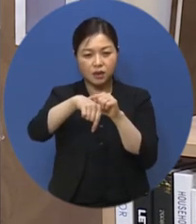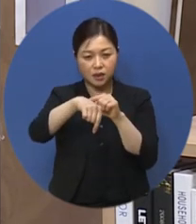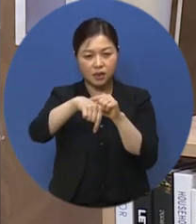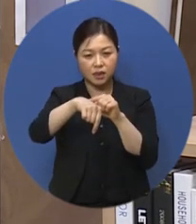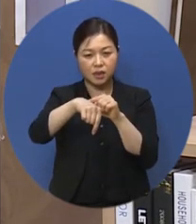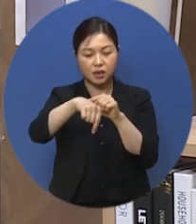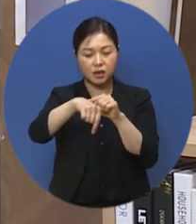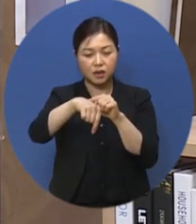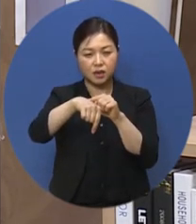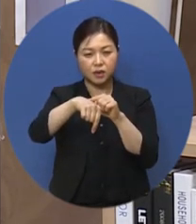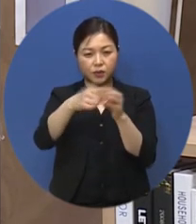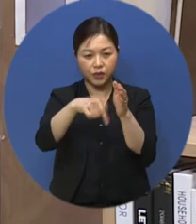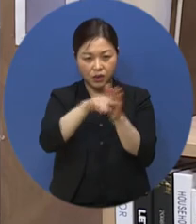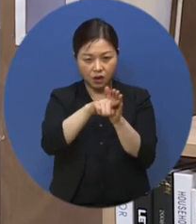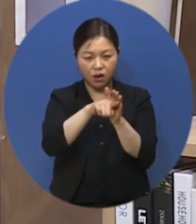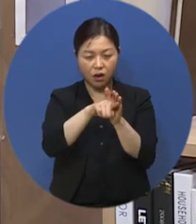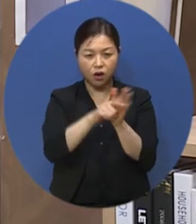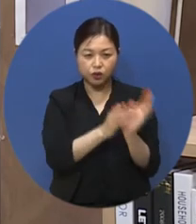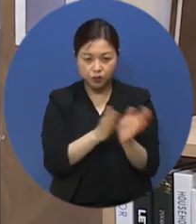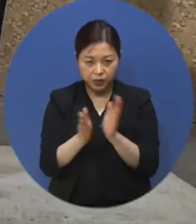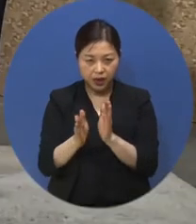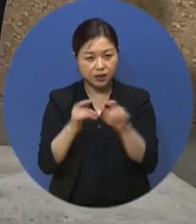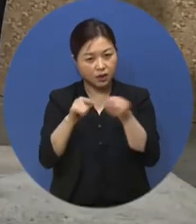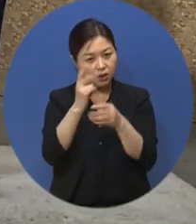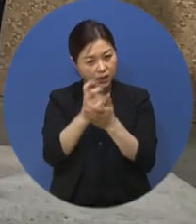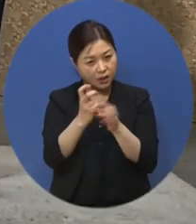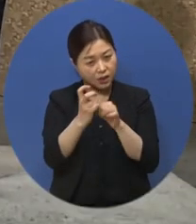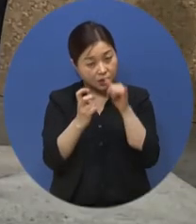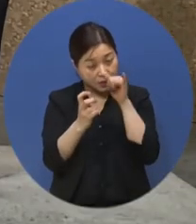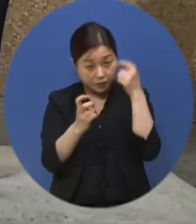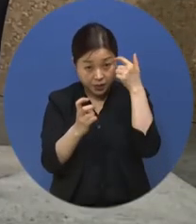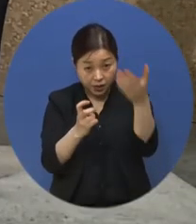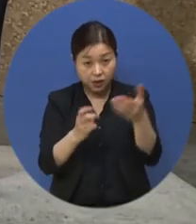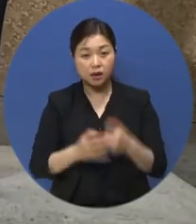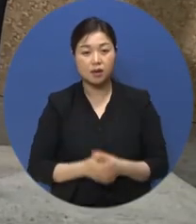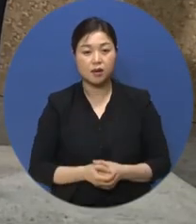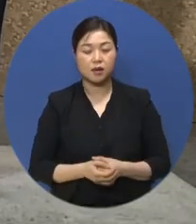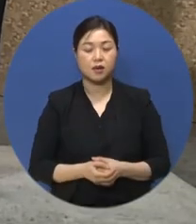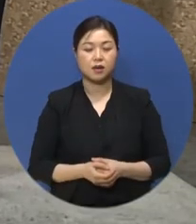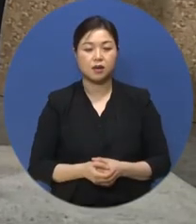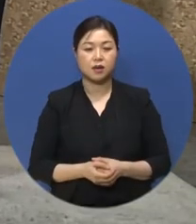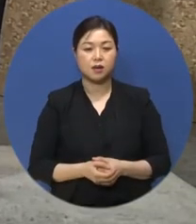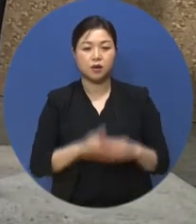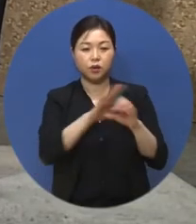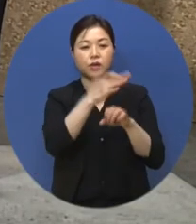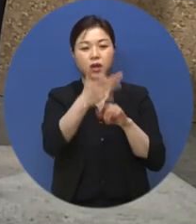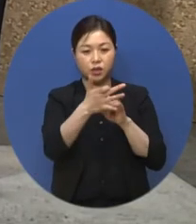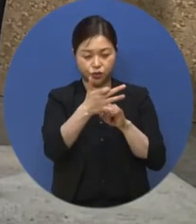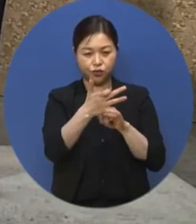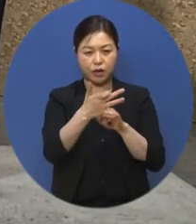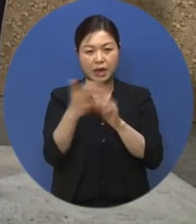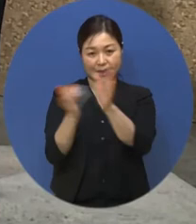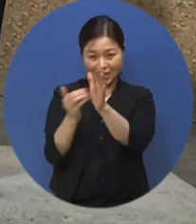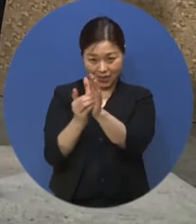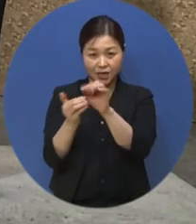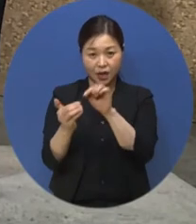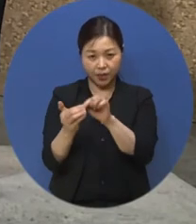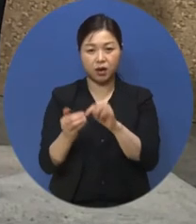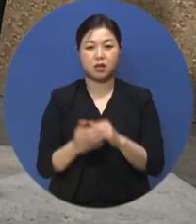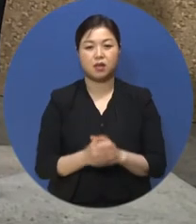방안이라든지 정책을 생각하신 게 있으신가요? 그게 지금 코로나19 해결이 되면 네. 모든